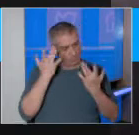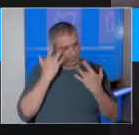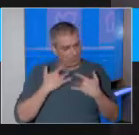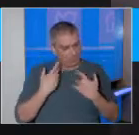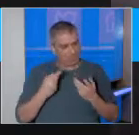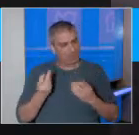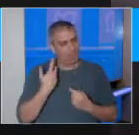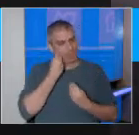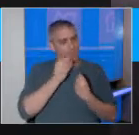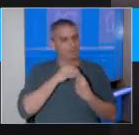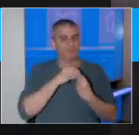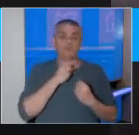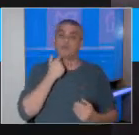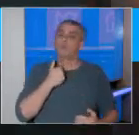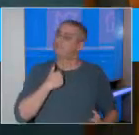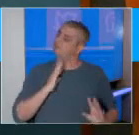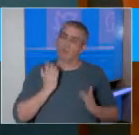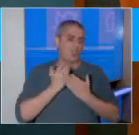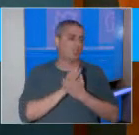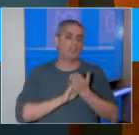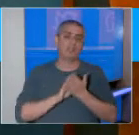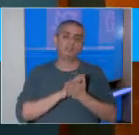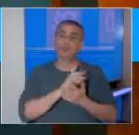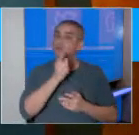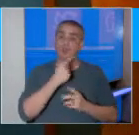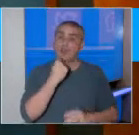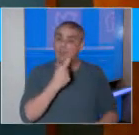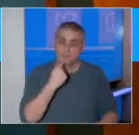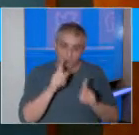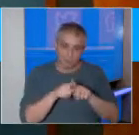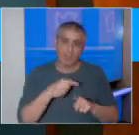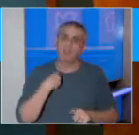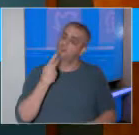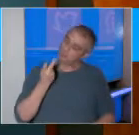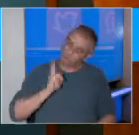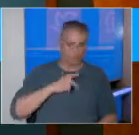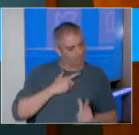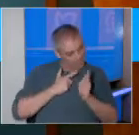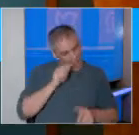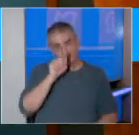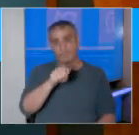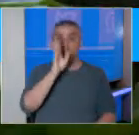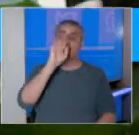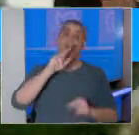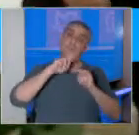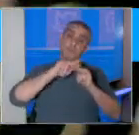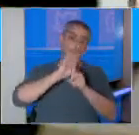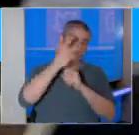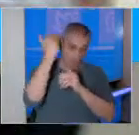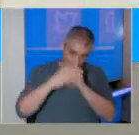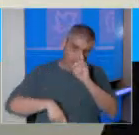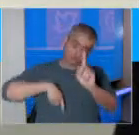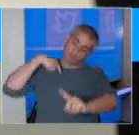את אותו הטבה? הוא אומר לי, זה לא יעזור לך, כמה שלא תגיד את זה, אני עוד יותר אלחם בך, וגם אחרי הקורונה,